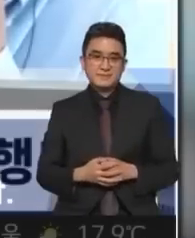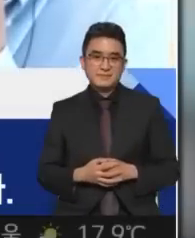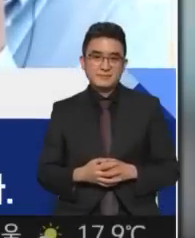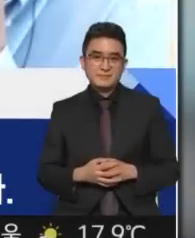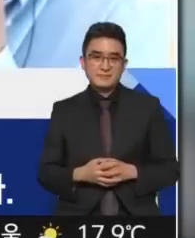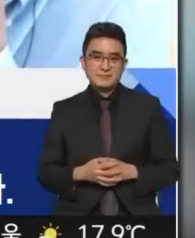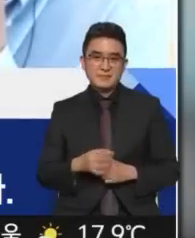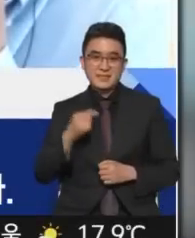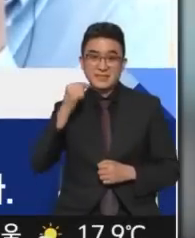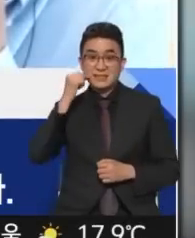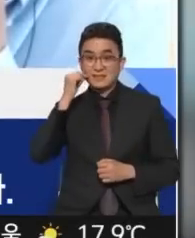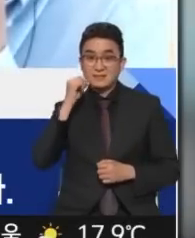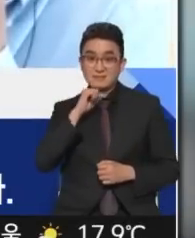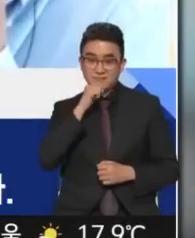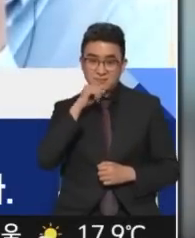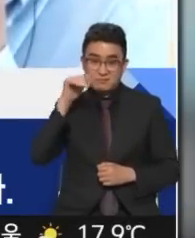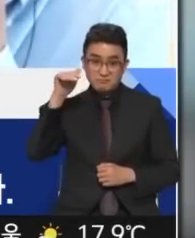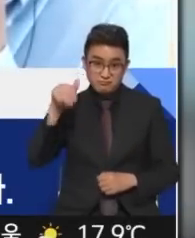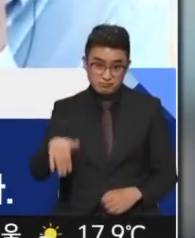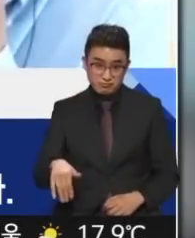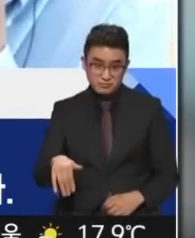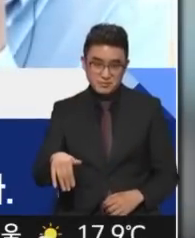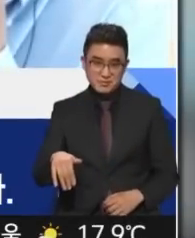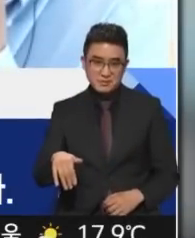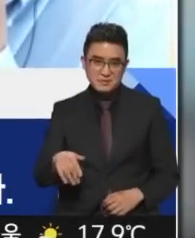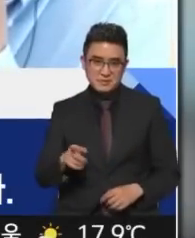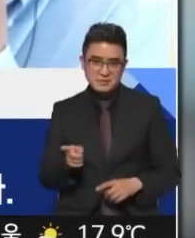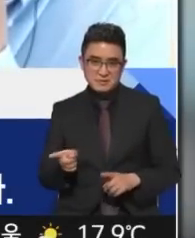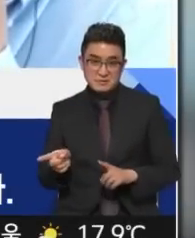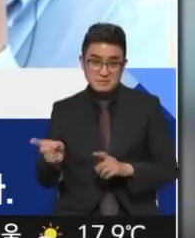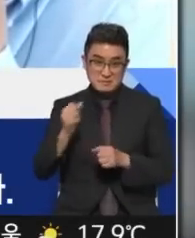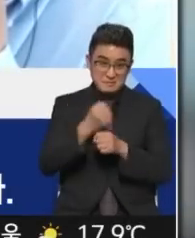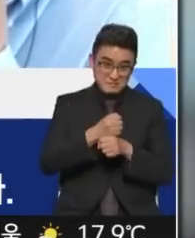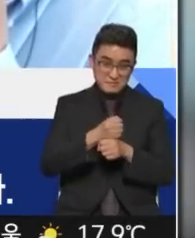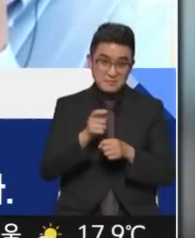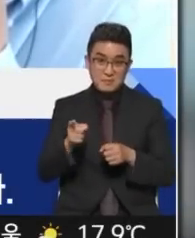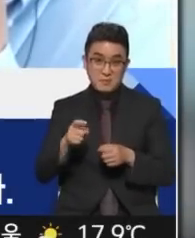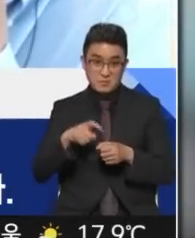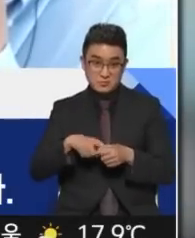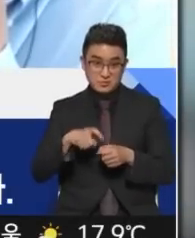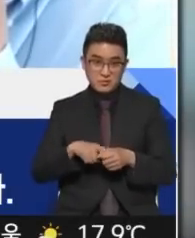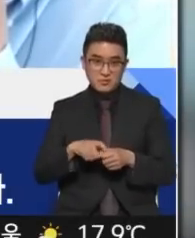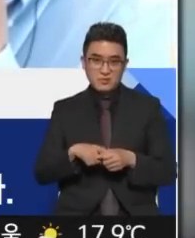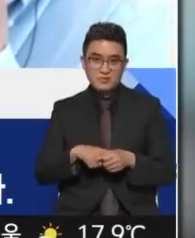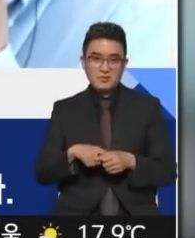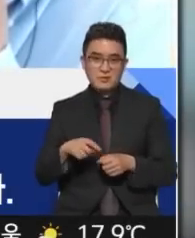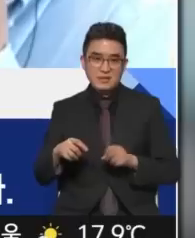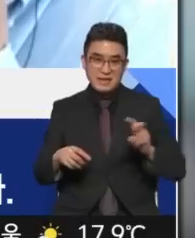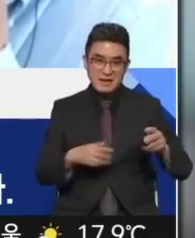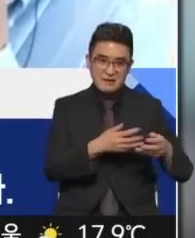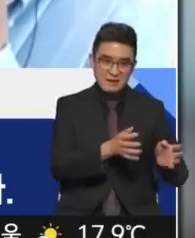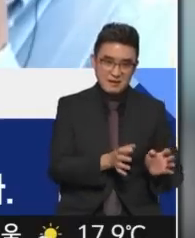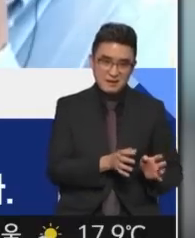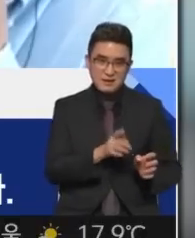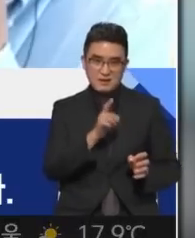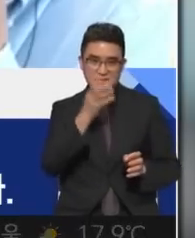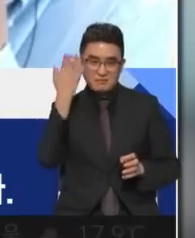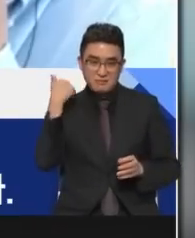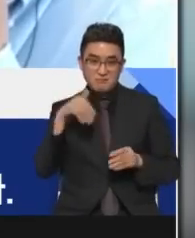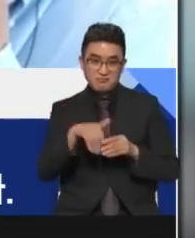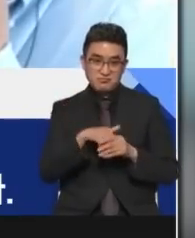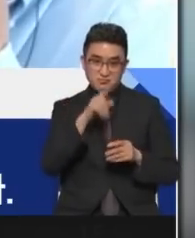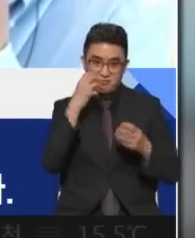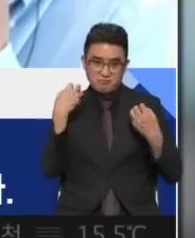떨어질 대로 떨어진 지지율을 어떤 식으로든 만회하려고 야당과 전 정부 탄압에 전방위적으로 나섰다는